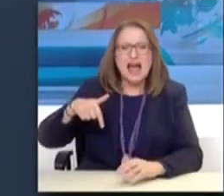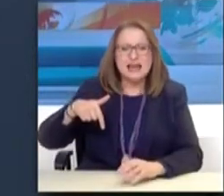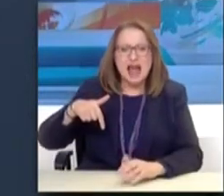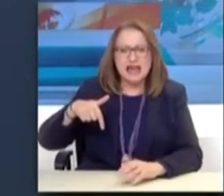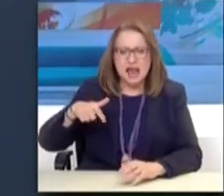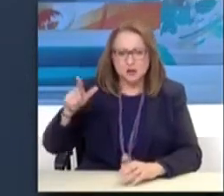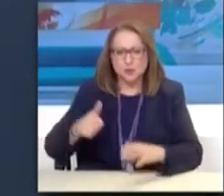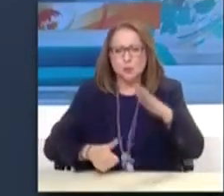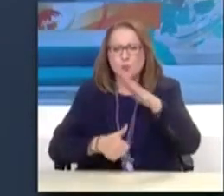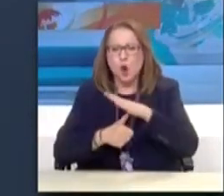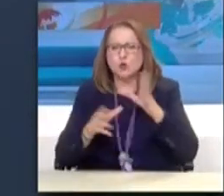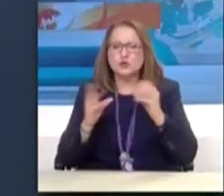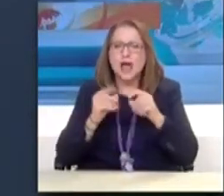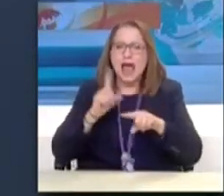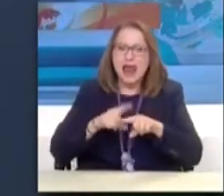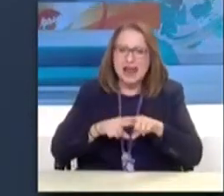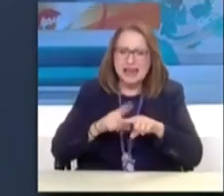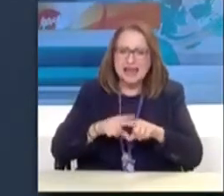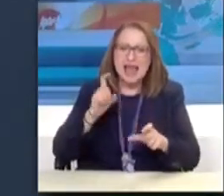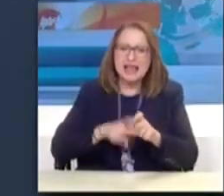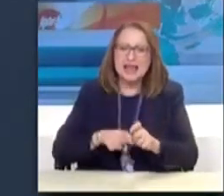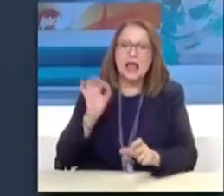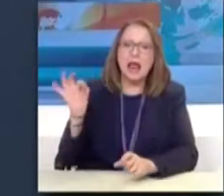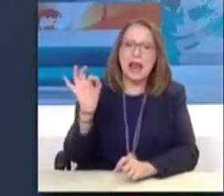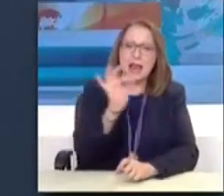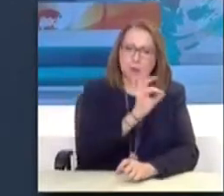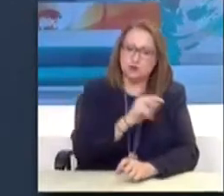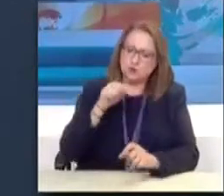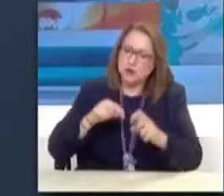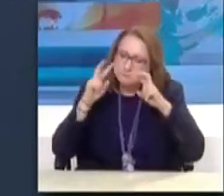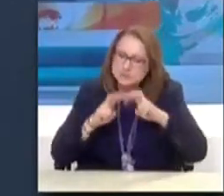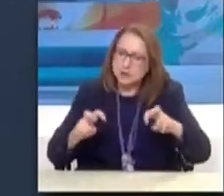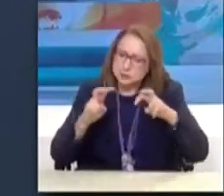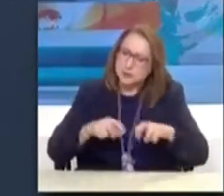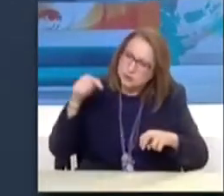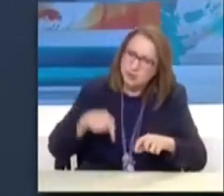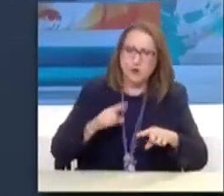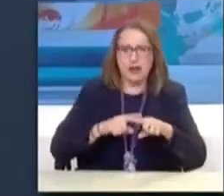Ελληνικής Εταιρείας Λοιμόξεων. Σας ευχαριστώ για την προσοχή σας.